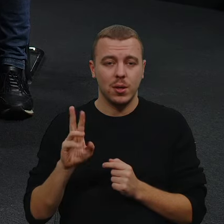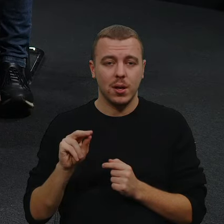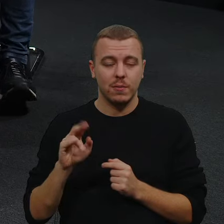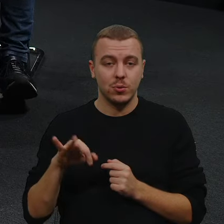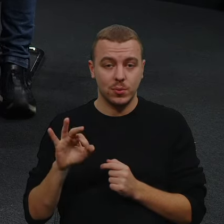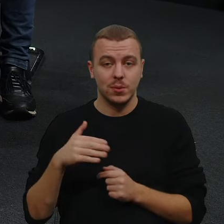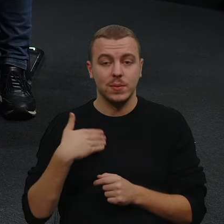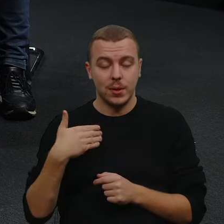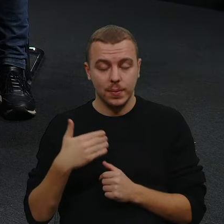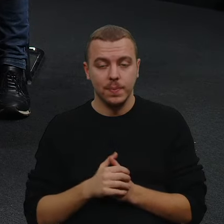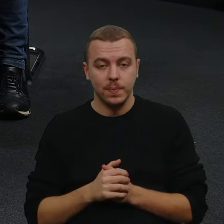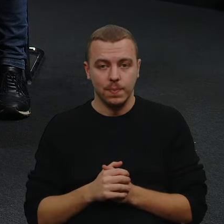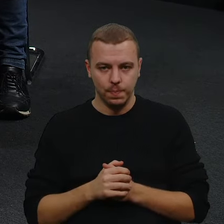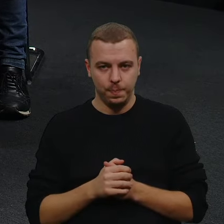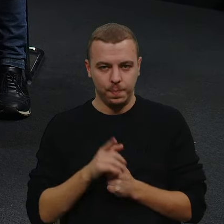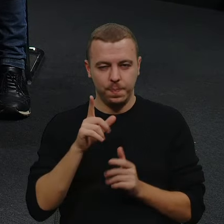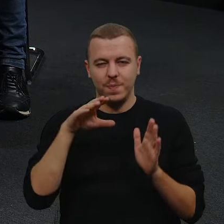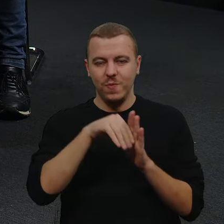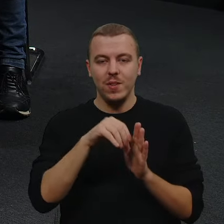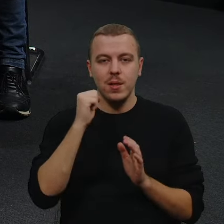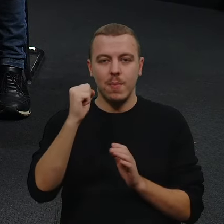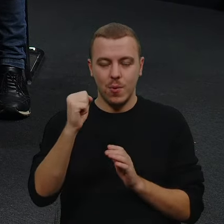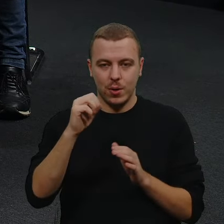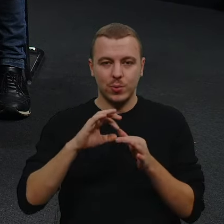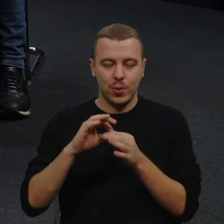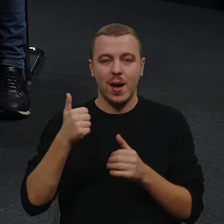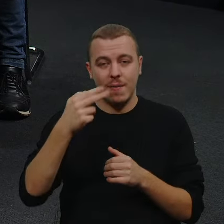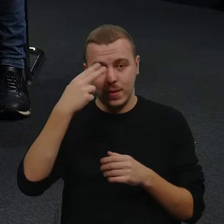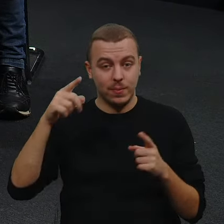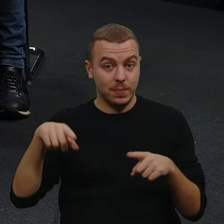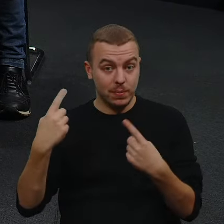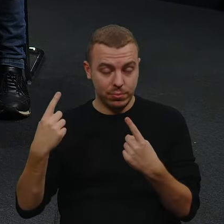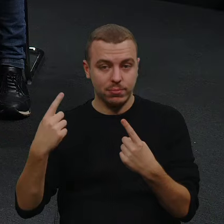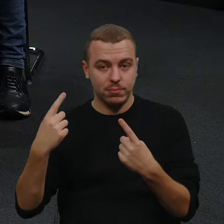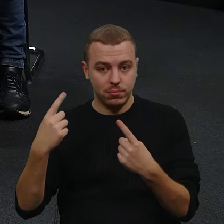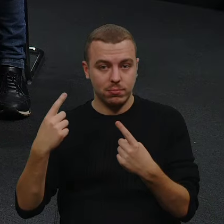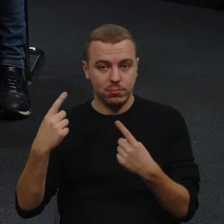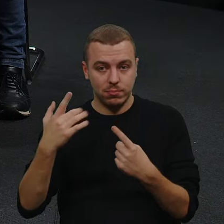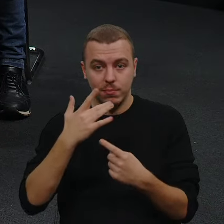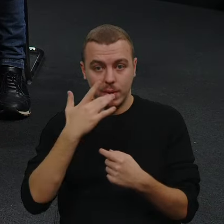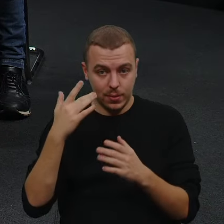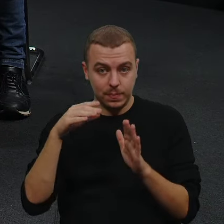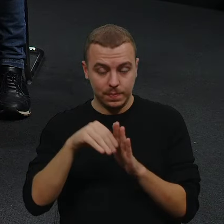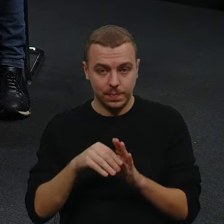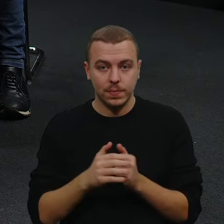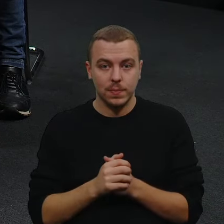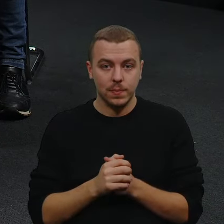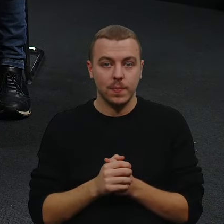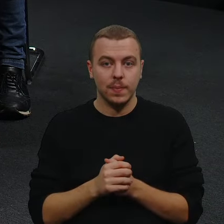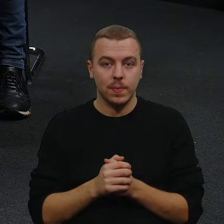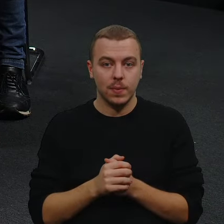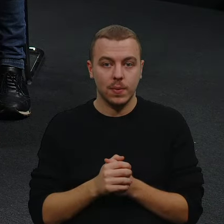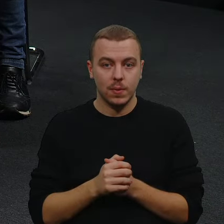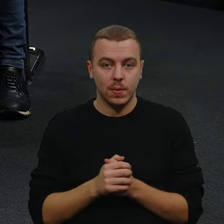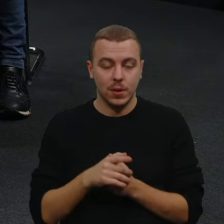Sveiki. Kuris priklauso Demokratų sąjungos vardan Lietuvos kandidatų sąrašui,